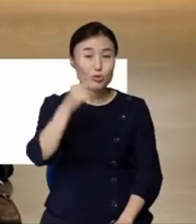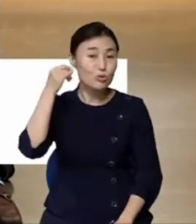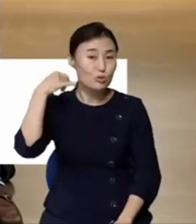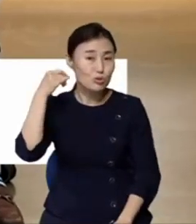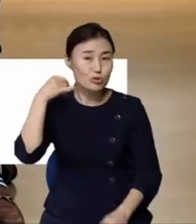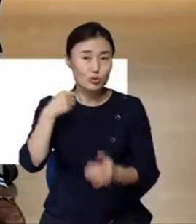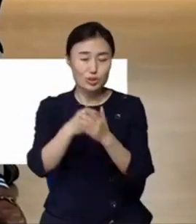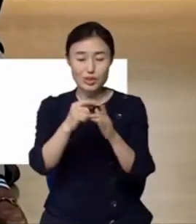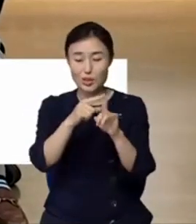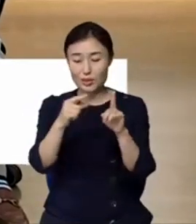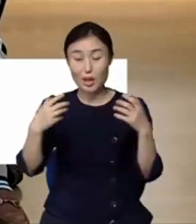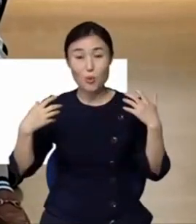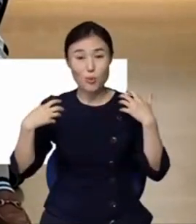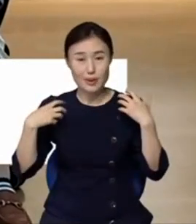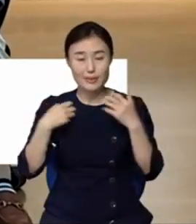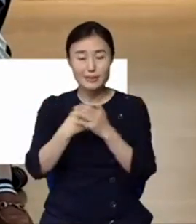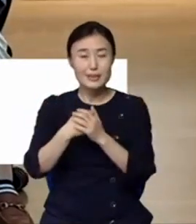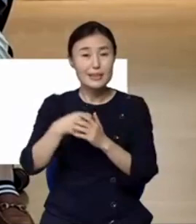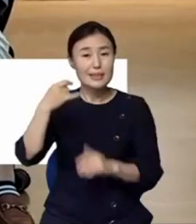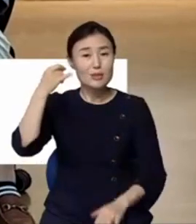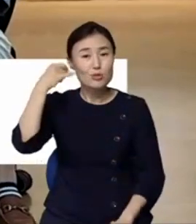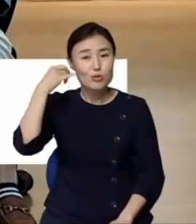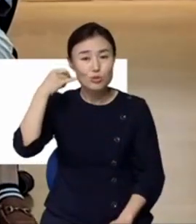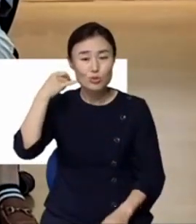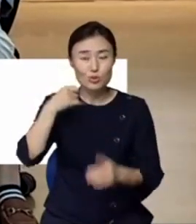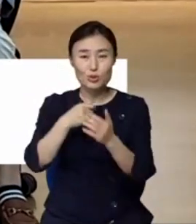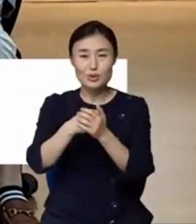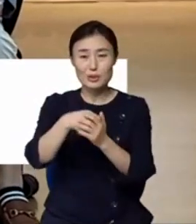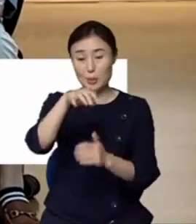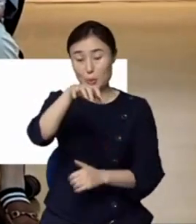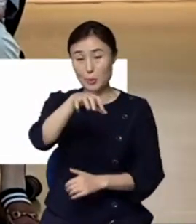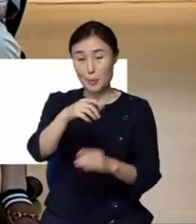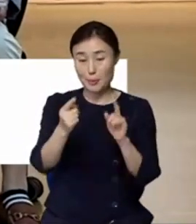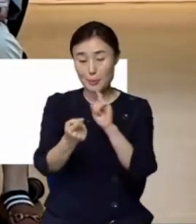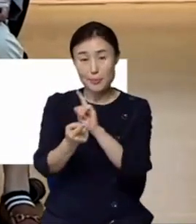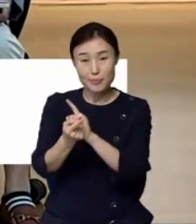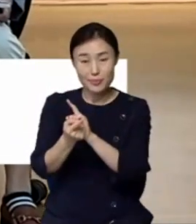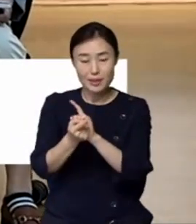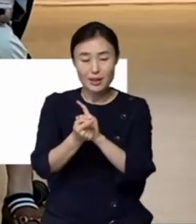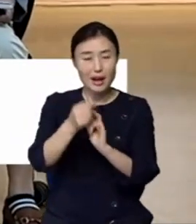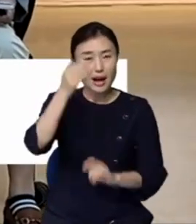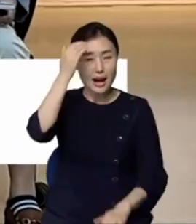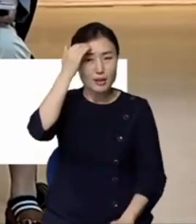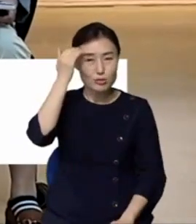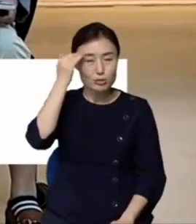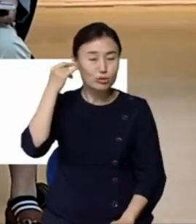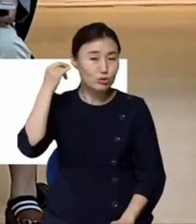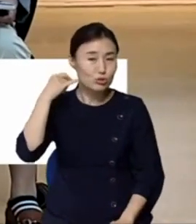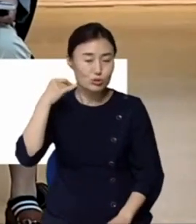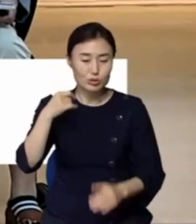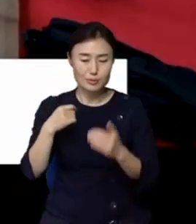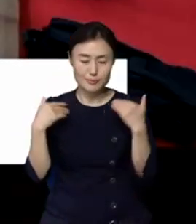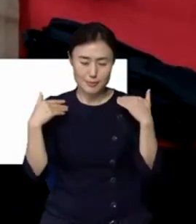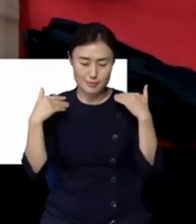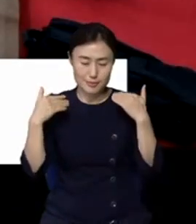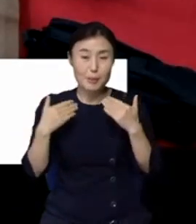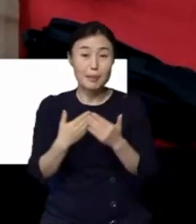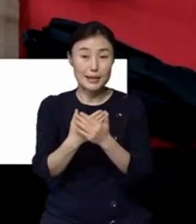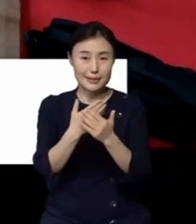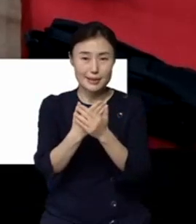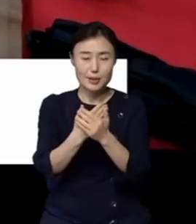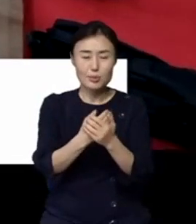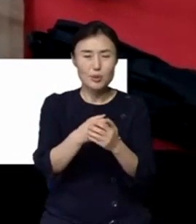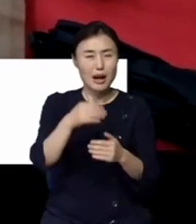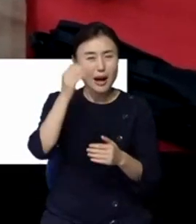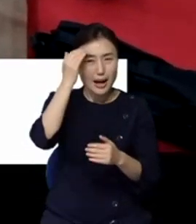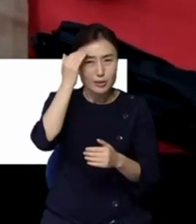광주중국총영사관이 광주광역시 차이나센터에서 개최한 간담회에서는 한중관계의 성숙한 발전 방안과 반중,